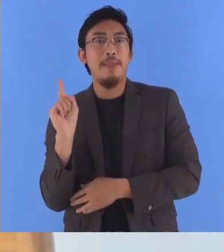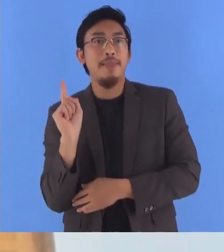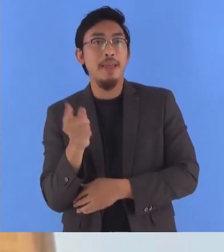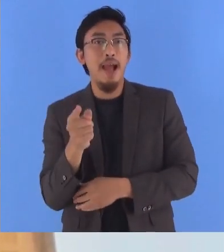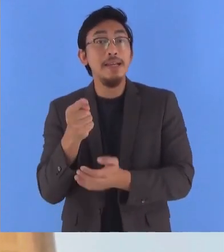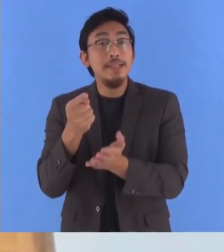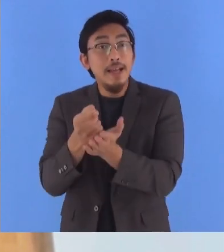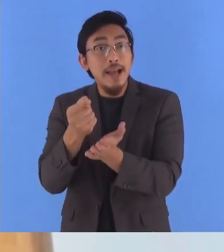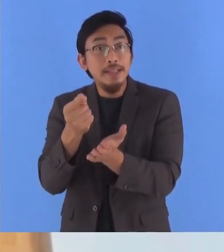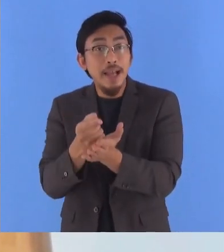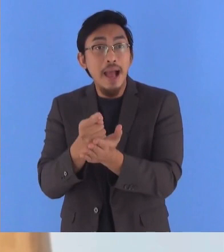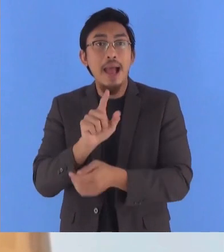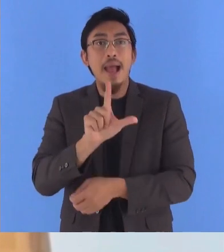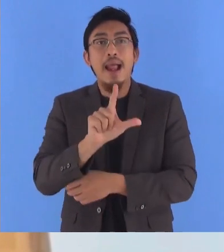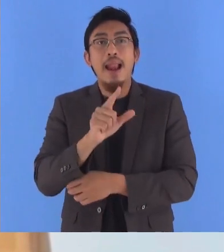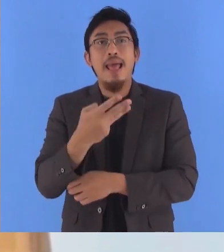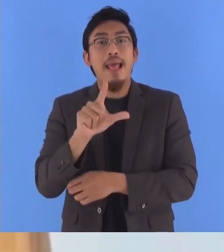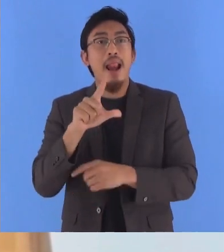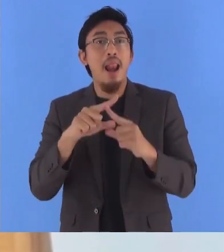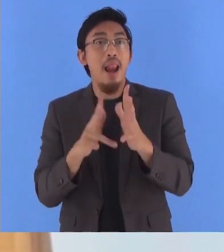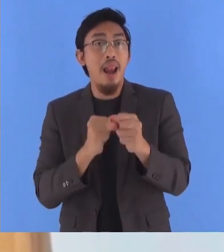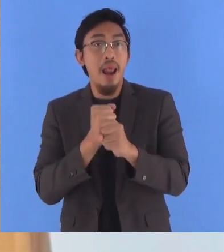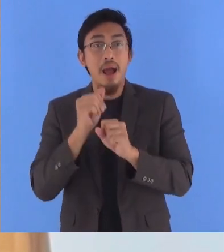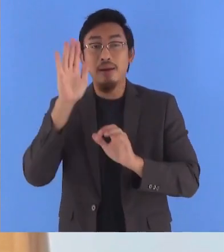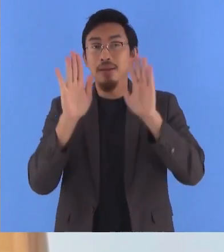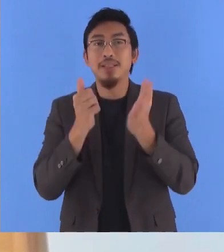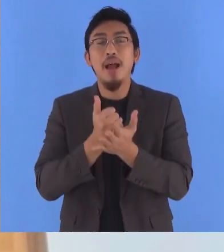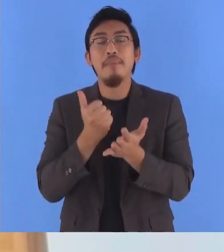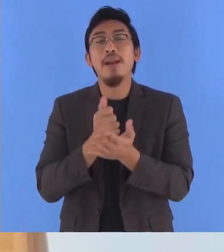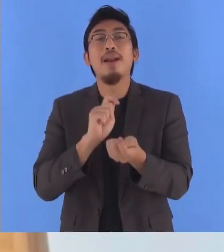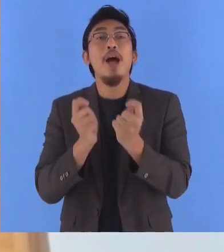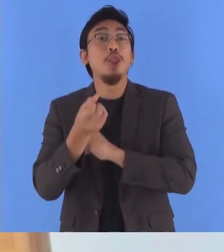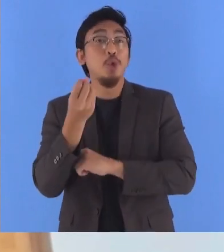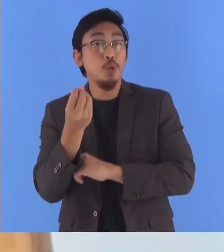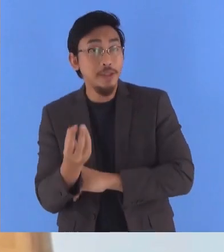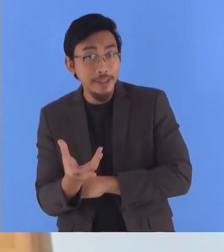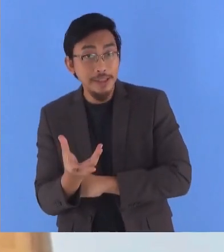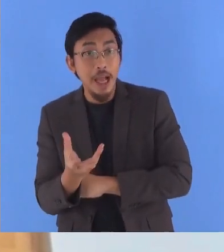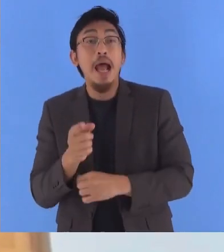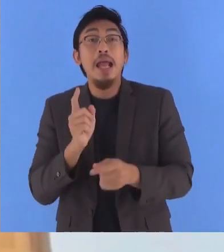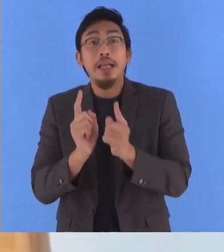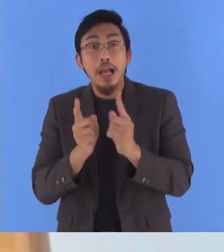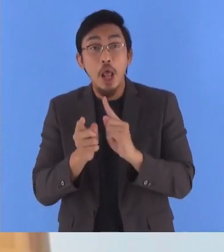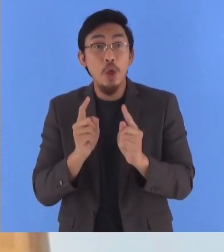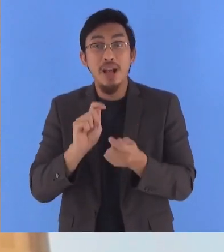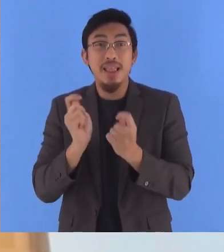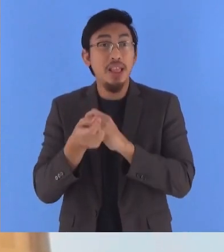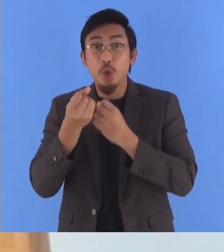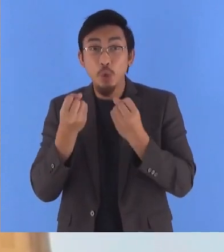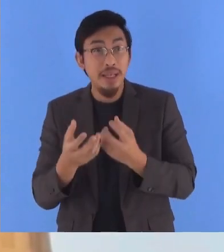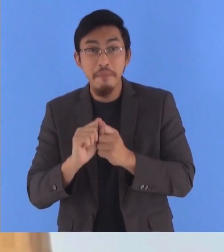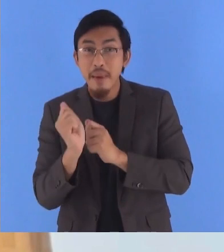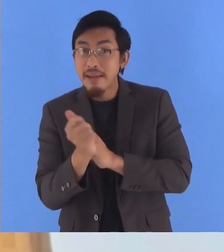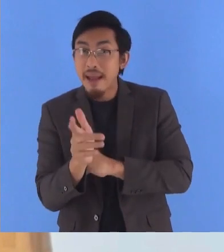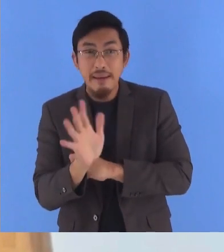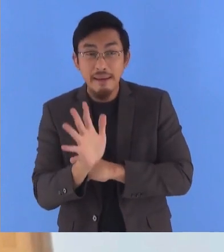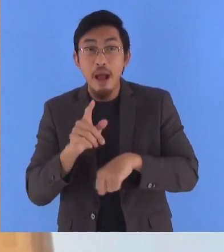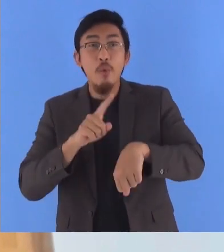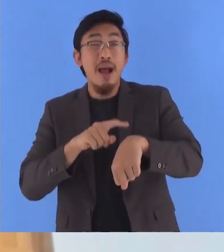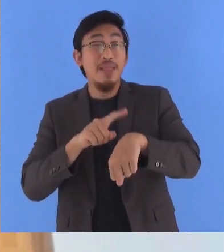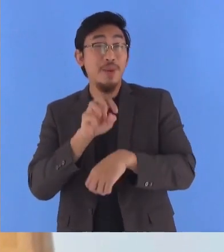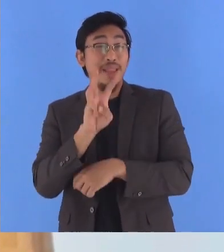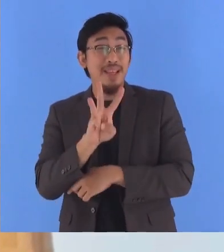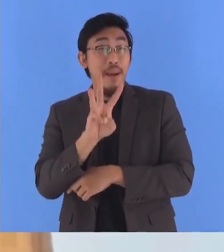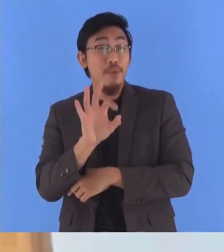Jaksa untuk melelang Sita jaminan restitusi sepanjang tidak dilakukan pembayaran restitusi